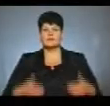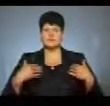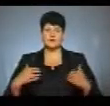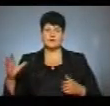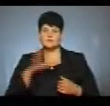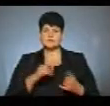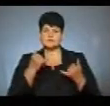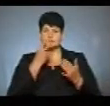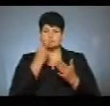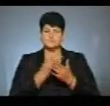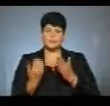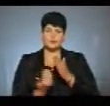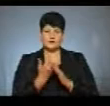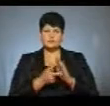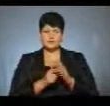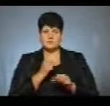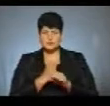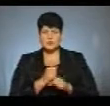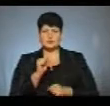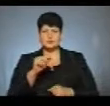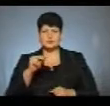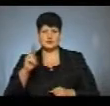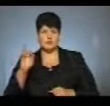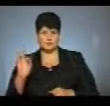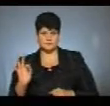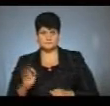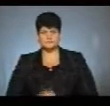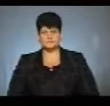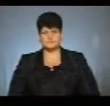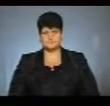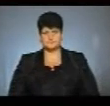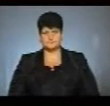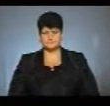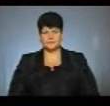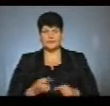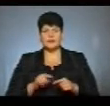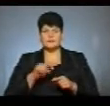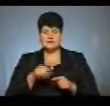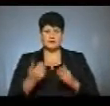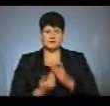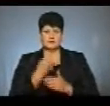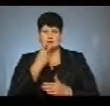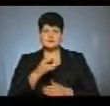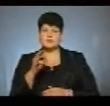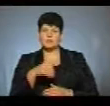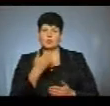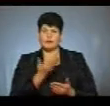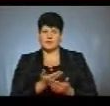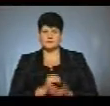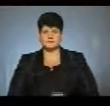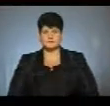Вітаю усіх, хто зараз з нами. Ви дивитесь новини. У студії для вас працює Анастасія Чичко. І у цьому випуску дивіться про таке.